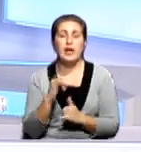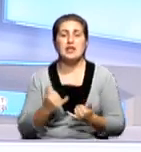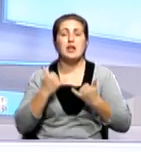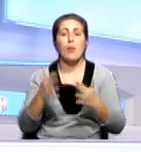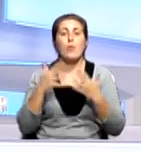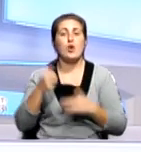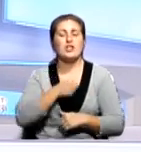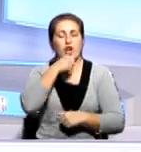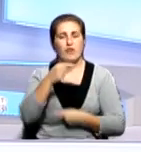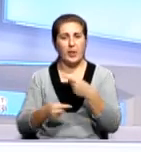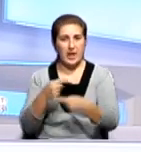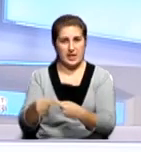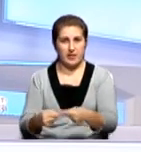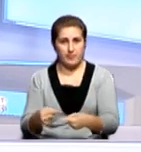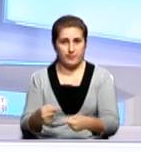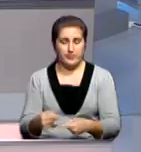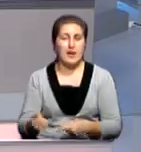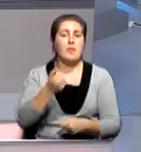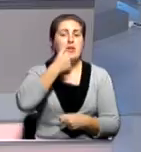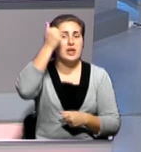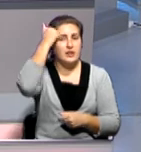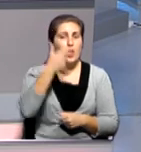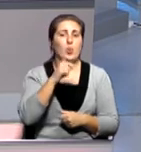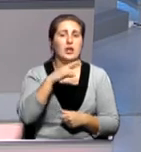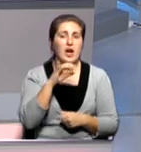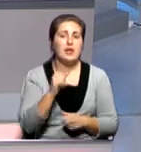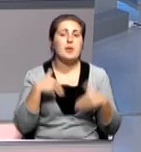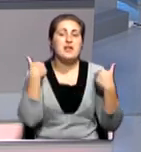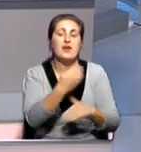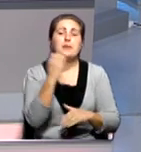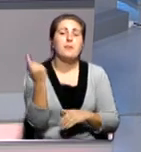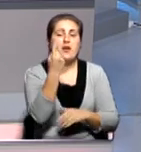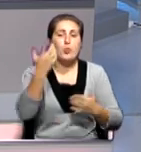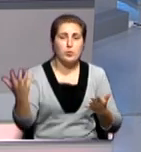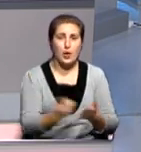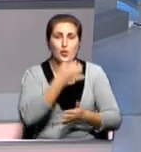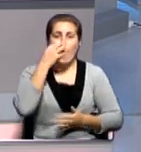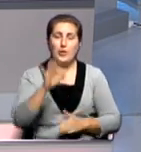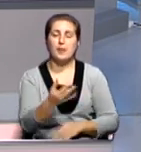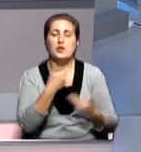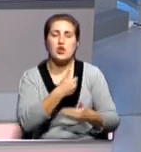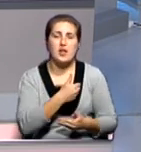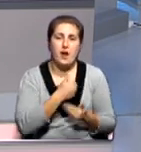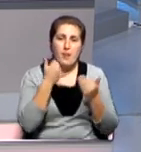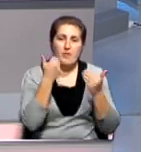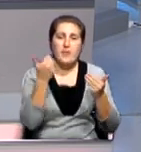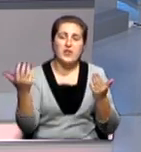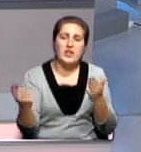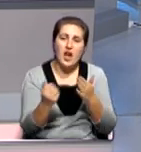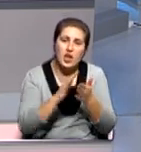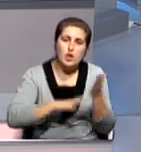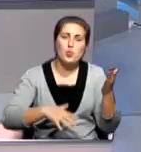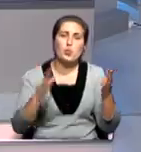старшего поколения благодарю Гульнара сабриевна Поздравляю с первым успешным опытом и Желаю дальнейших